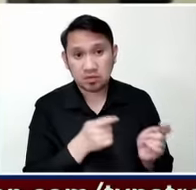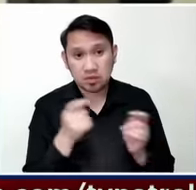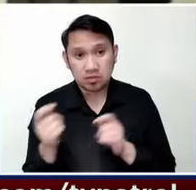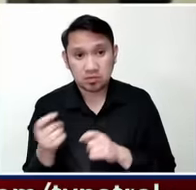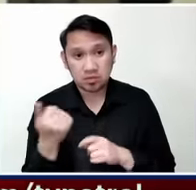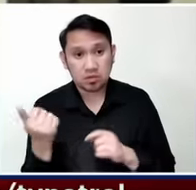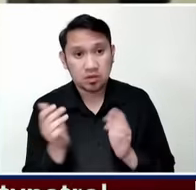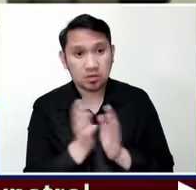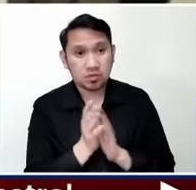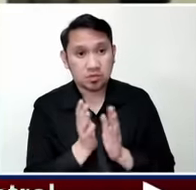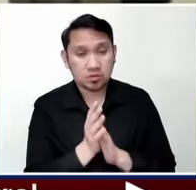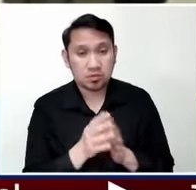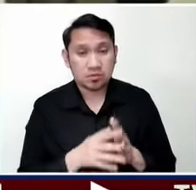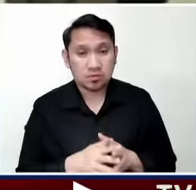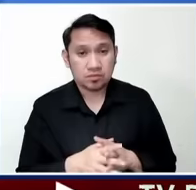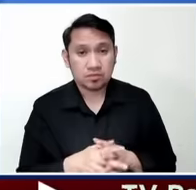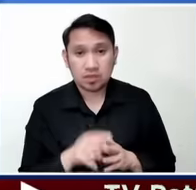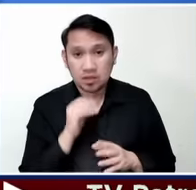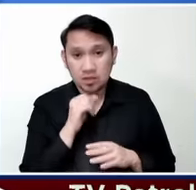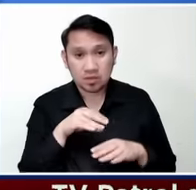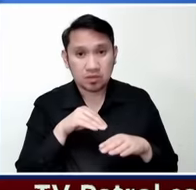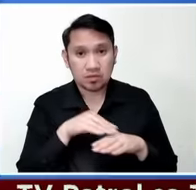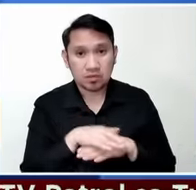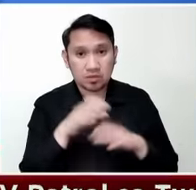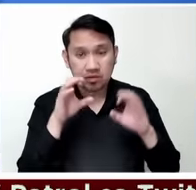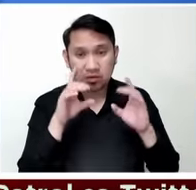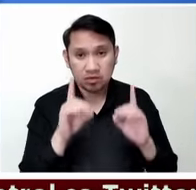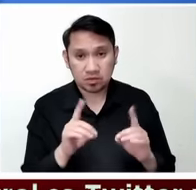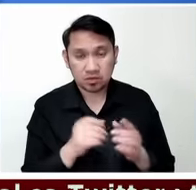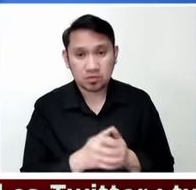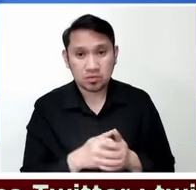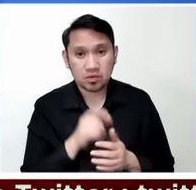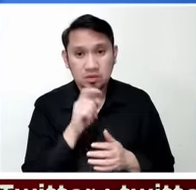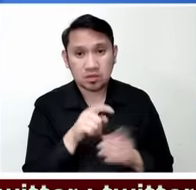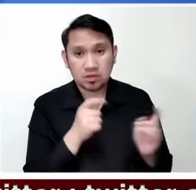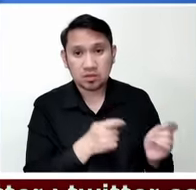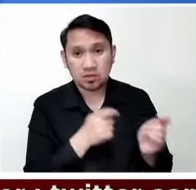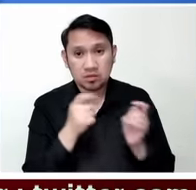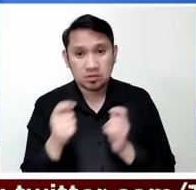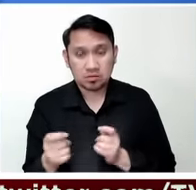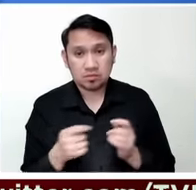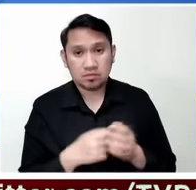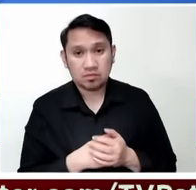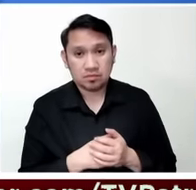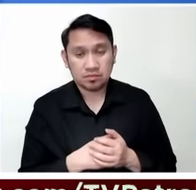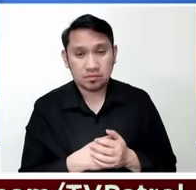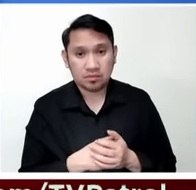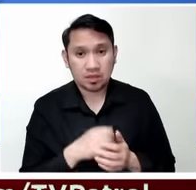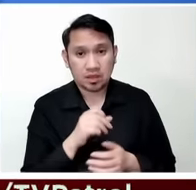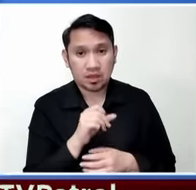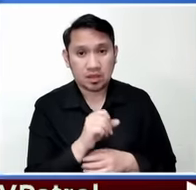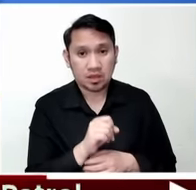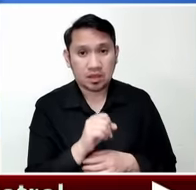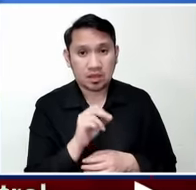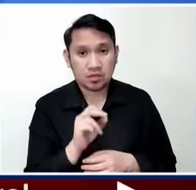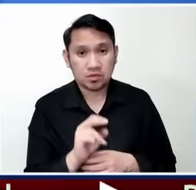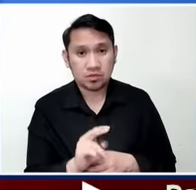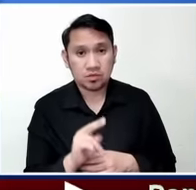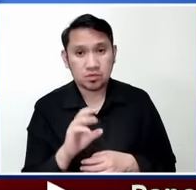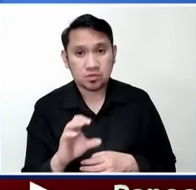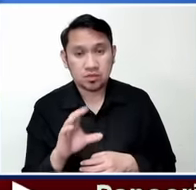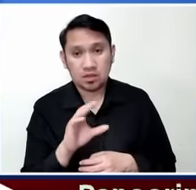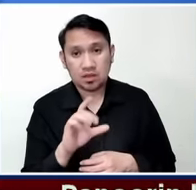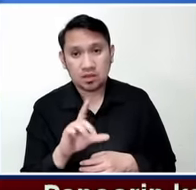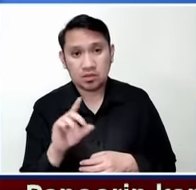paaralan. It will not affect their education. Of course, they will have to transfer. No? That's one thing from their SUCs and LUCs to the public schools.